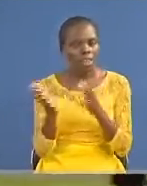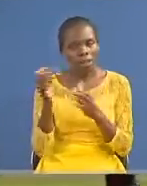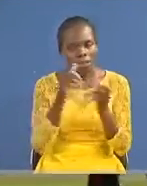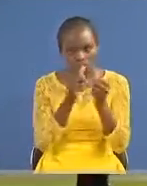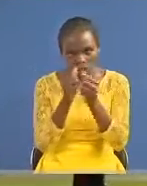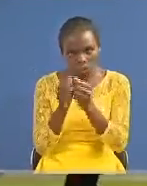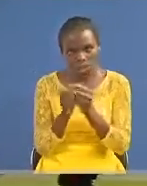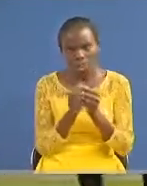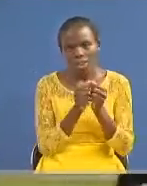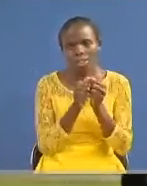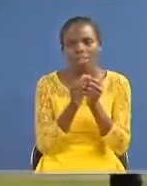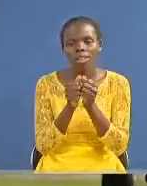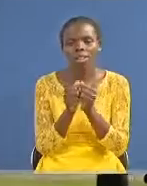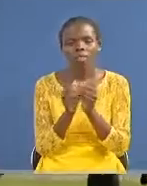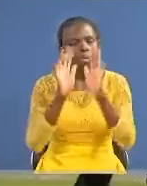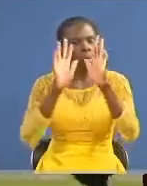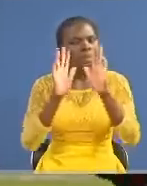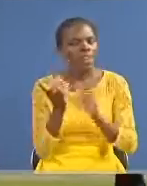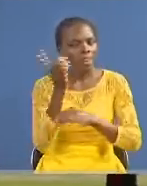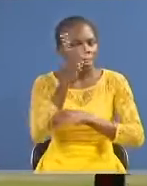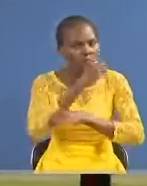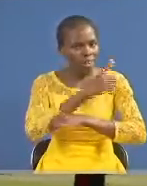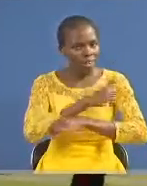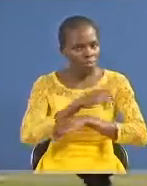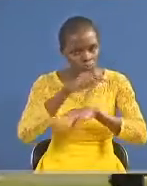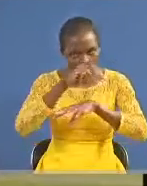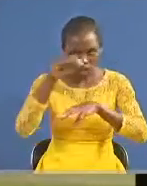pamoja kuadhimisha mojawapo ya siku muhimu kwa taifa.